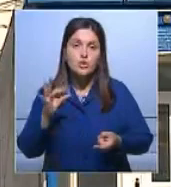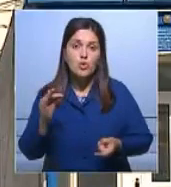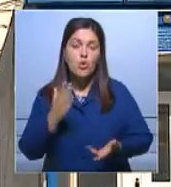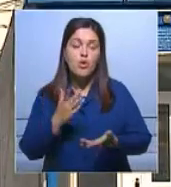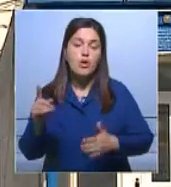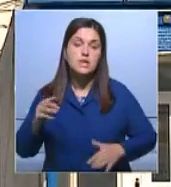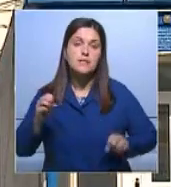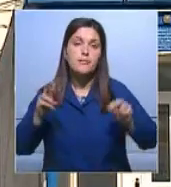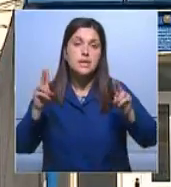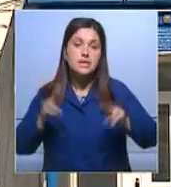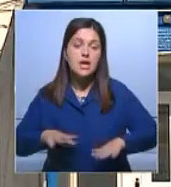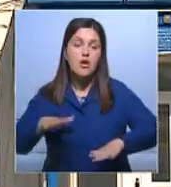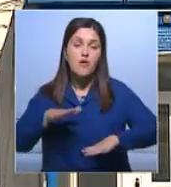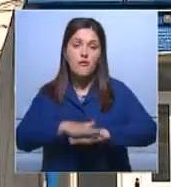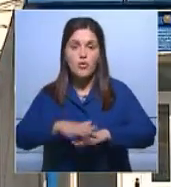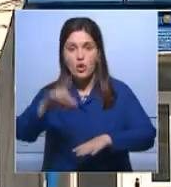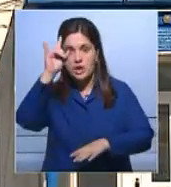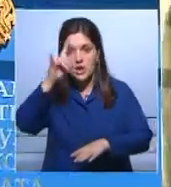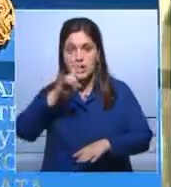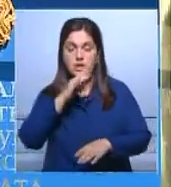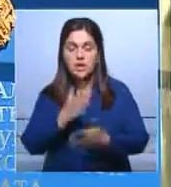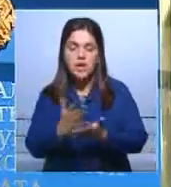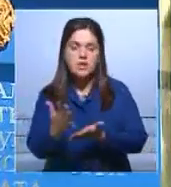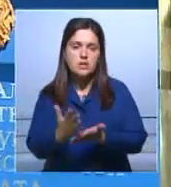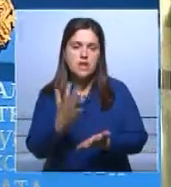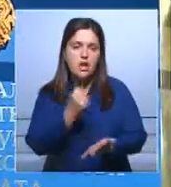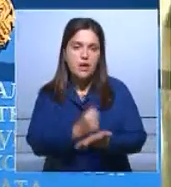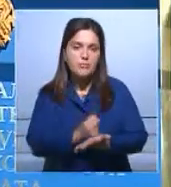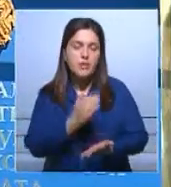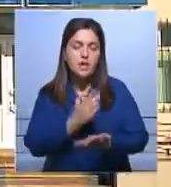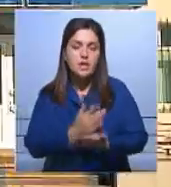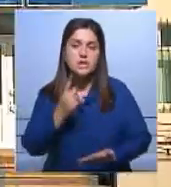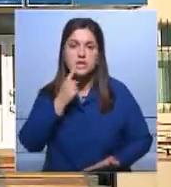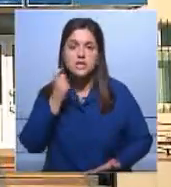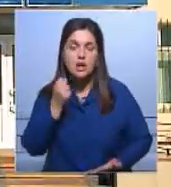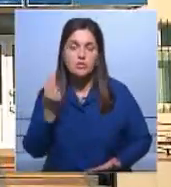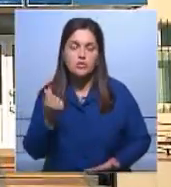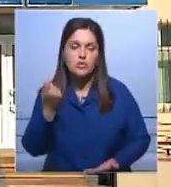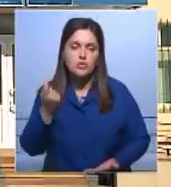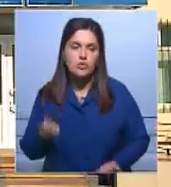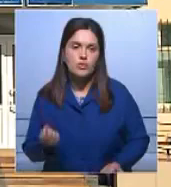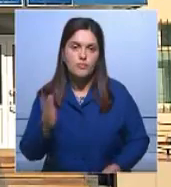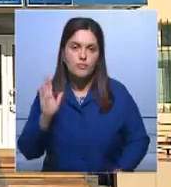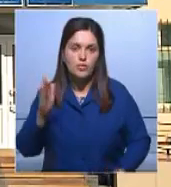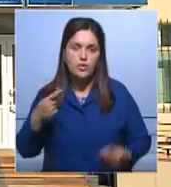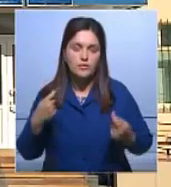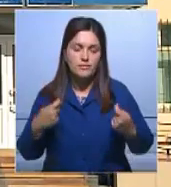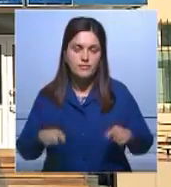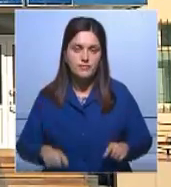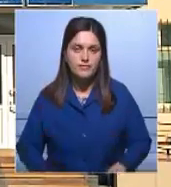стабилизационном фонде сейчас имеется достаточный запас сахара, который позволит избежать дефицита.